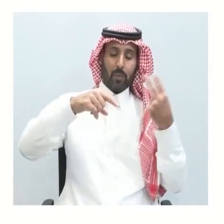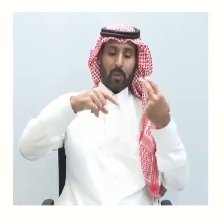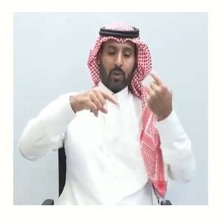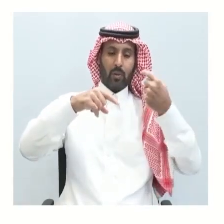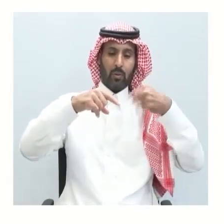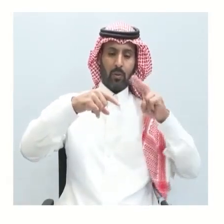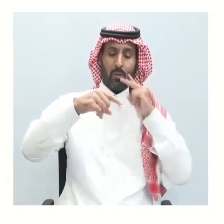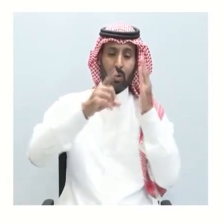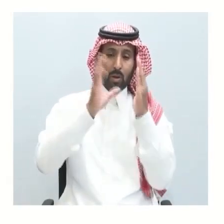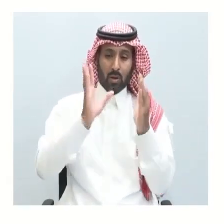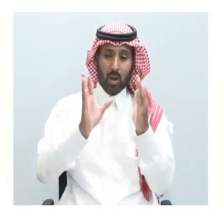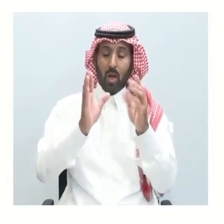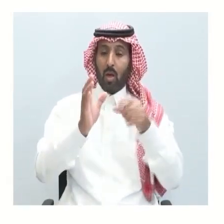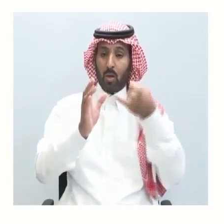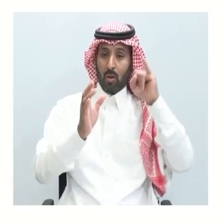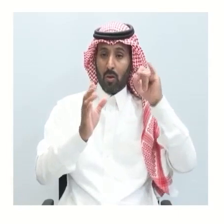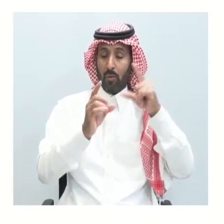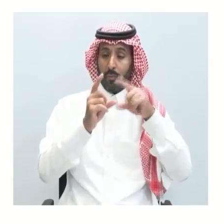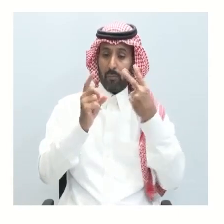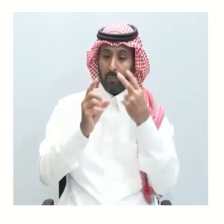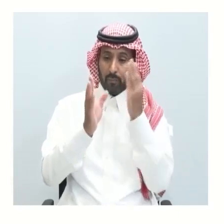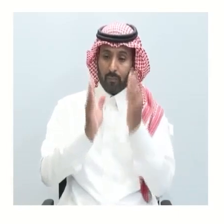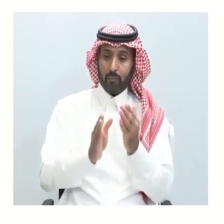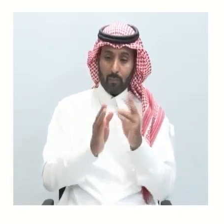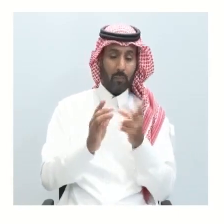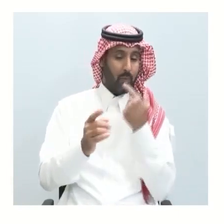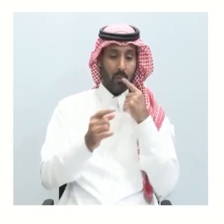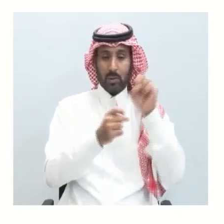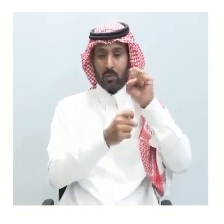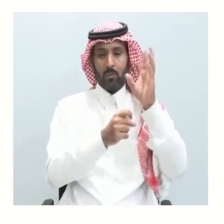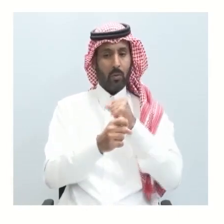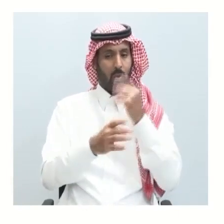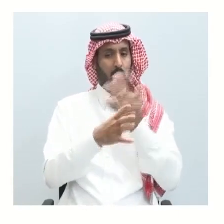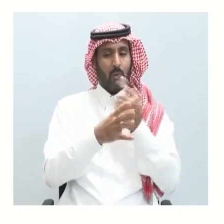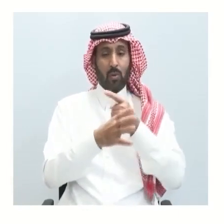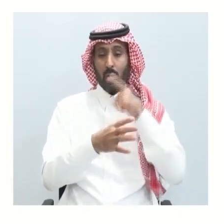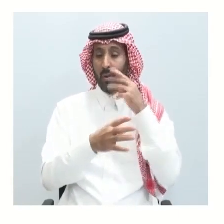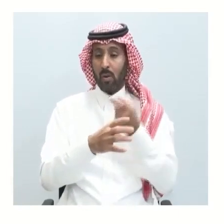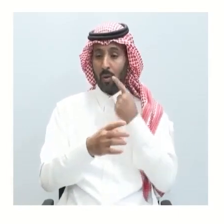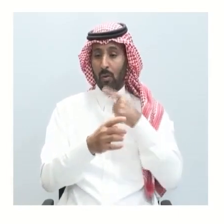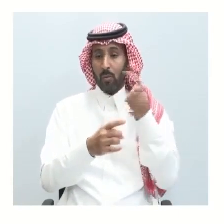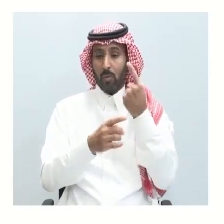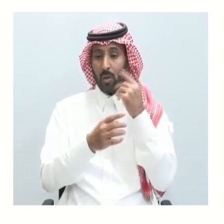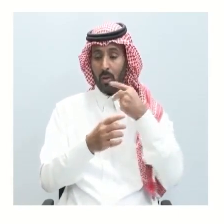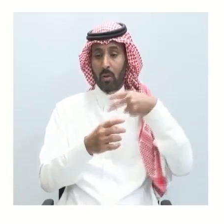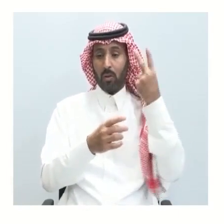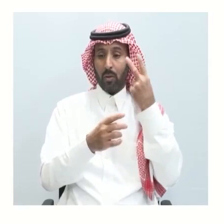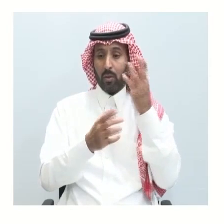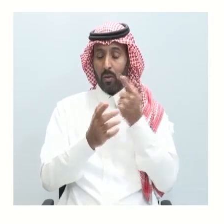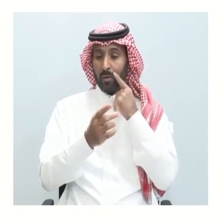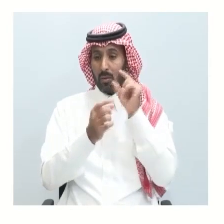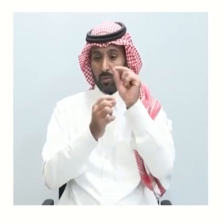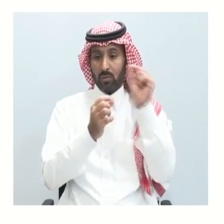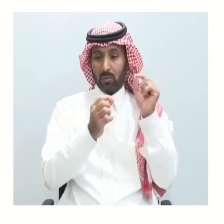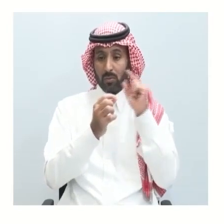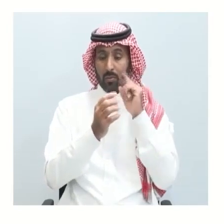نرفعها لأسس. لماذا لم نرفعها لأسس؟ لأن هنا القيمة هي واحد. الاثنان هنا قلنا أن الجزيئات